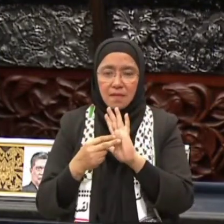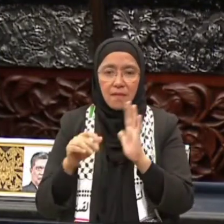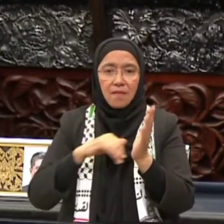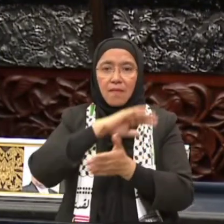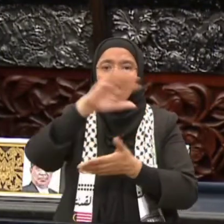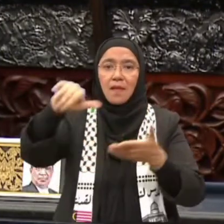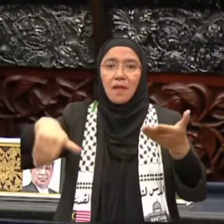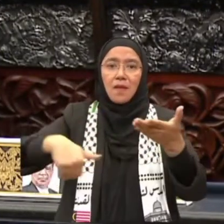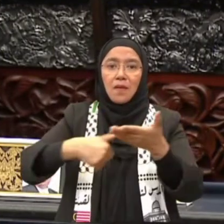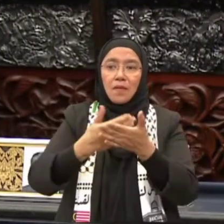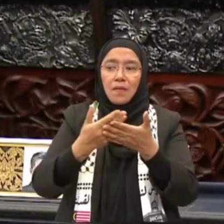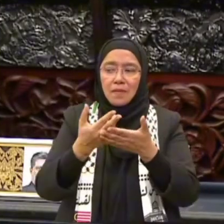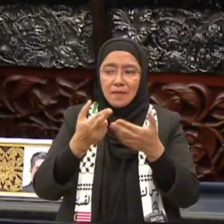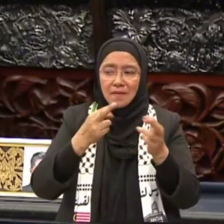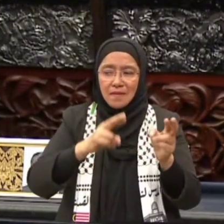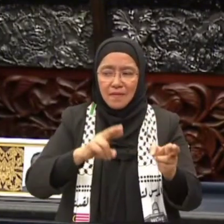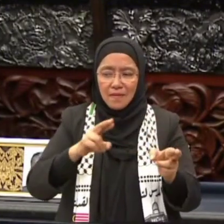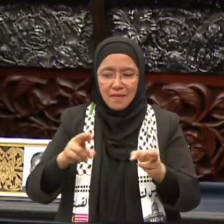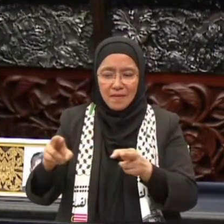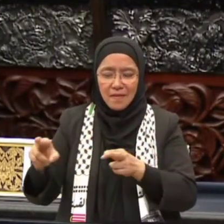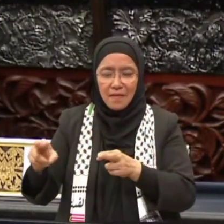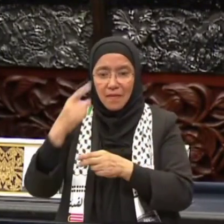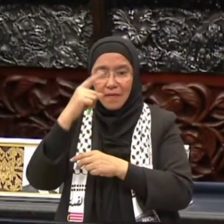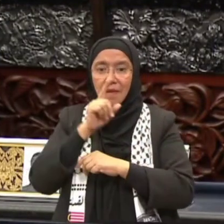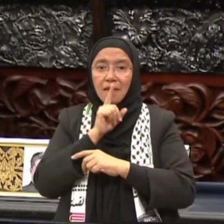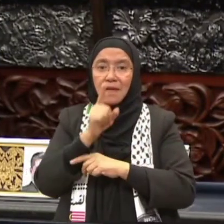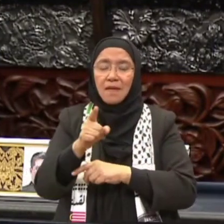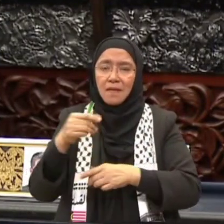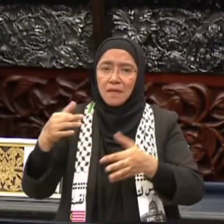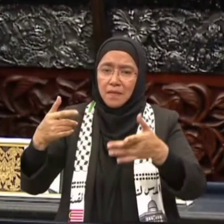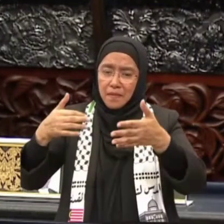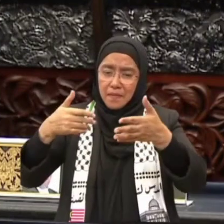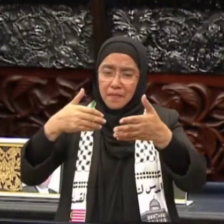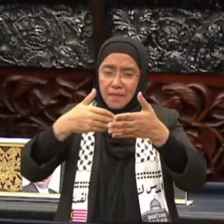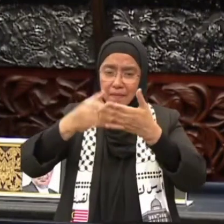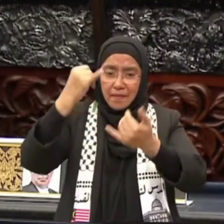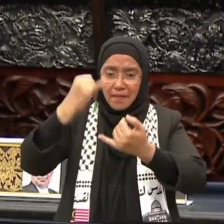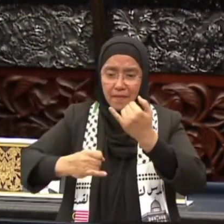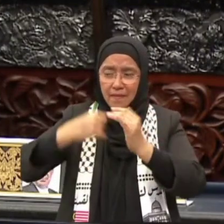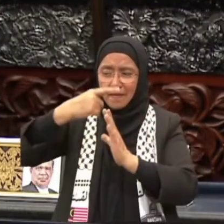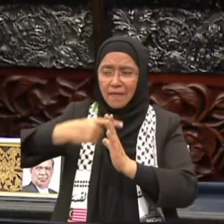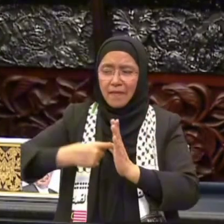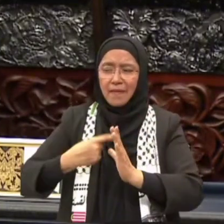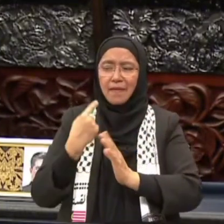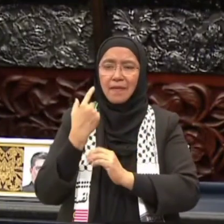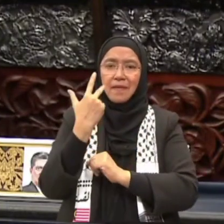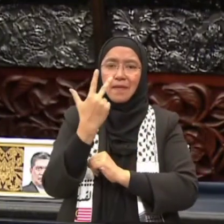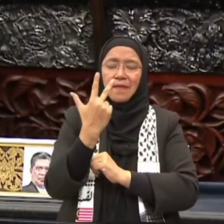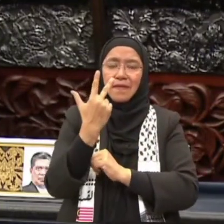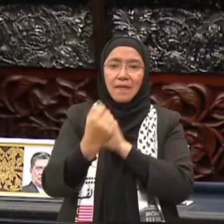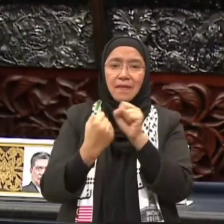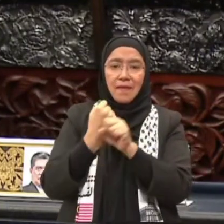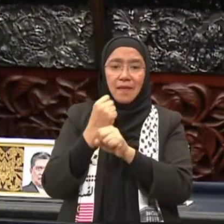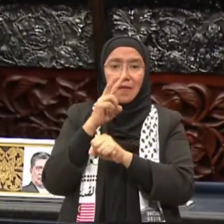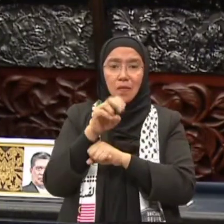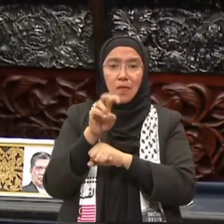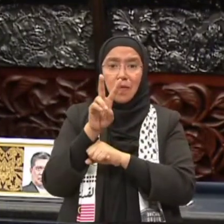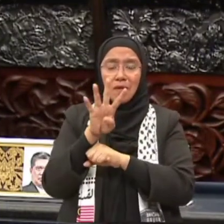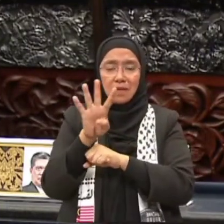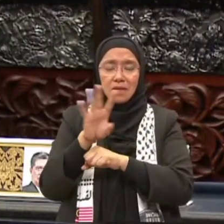ini ialah untuk memastikan menjelang akhir Mac 2024